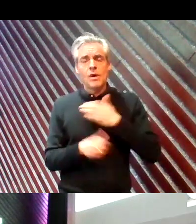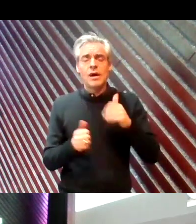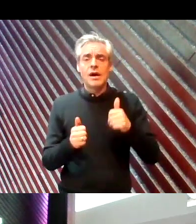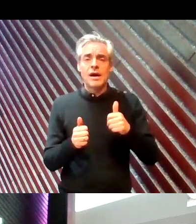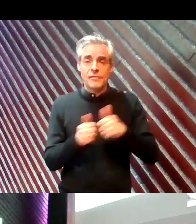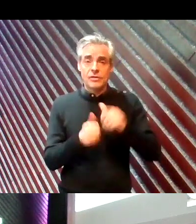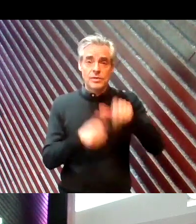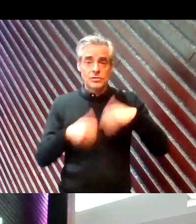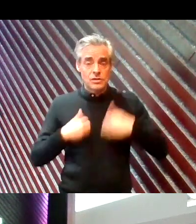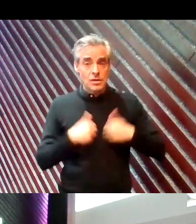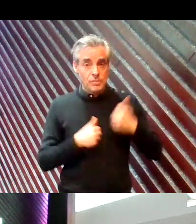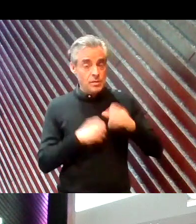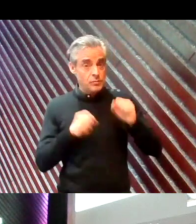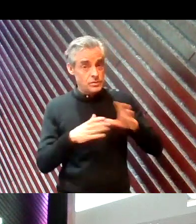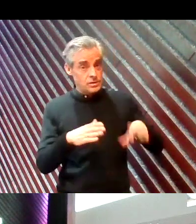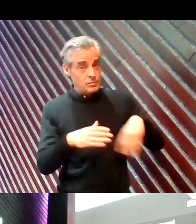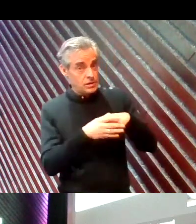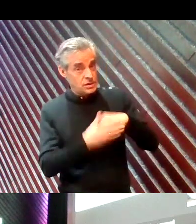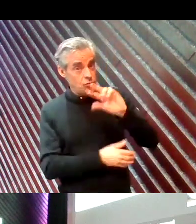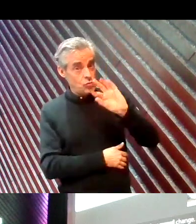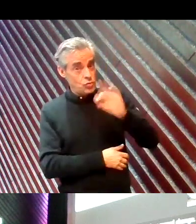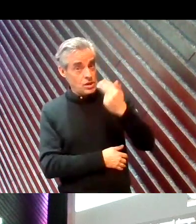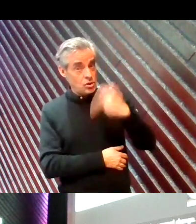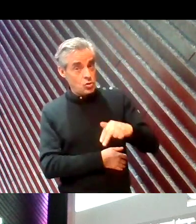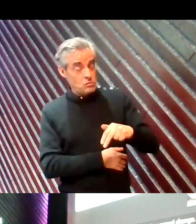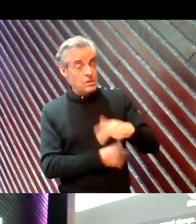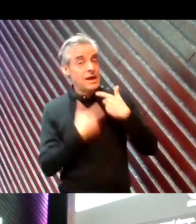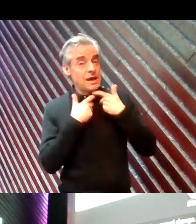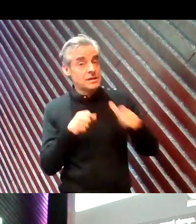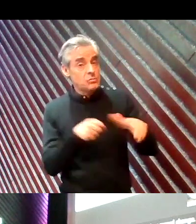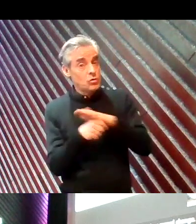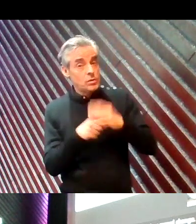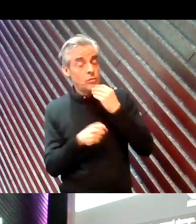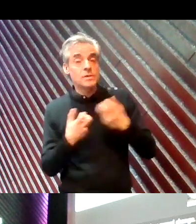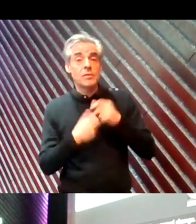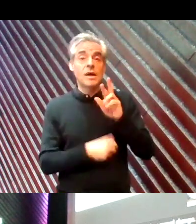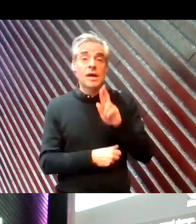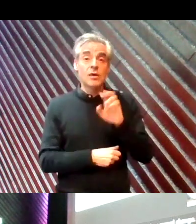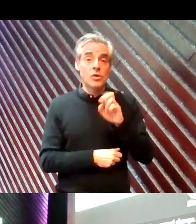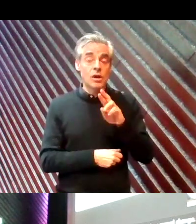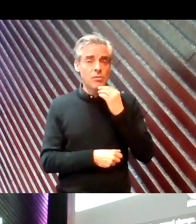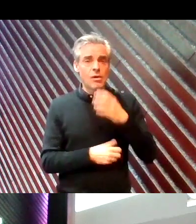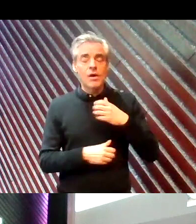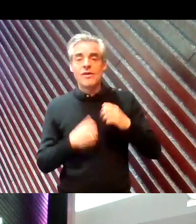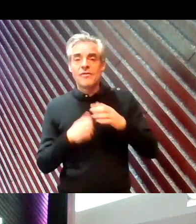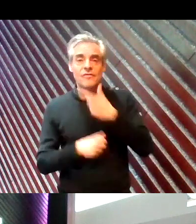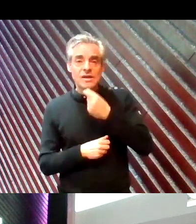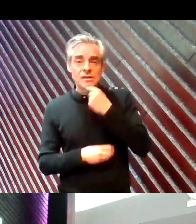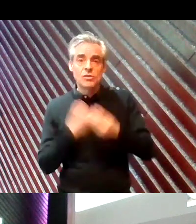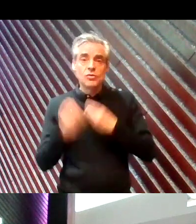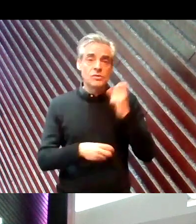avec une personne dans situation de handicap, est-ce qu'elle serait vraiment accessible ? Est-ce que quand je prends le RER, c'est galère ou c pas galère